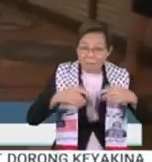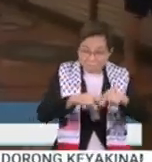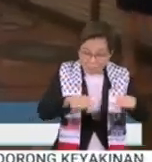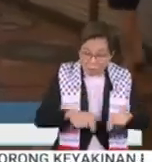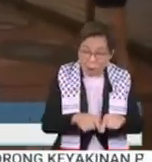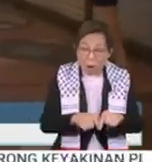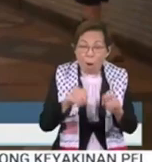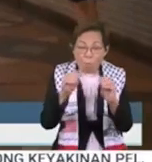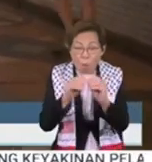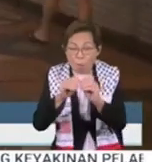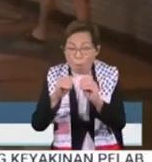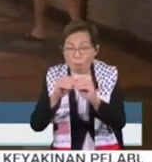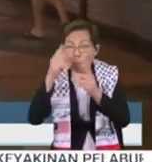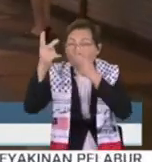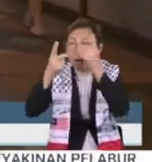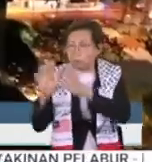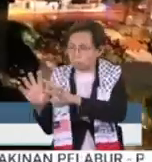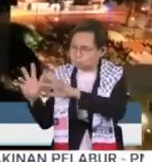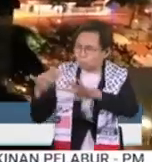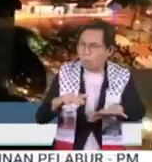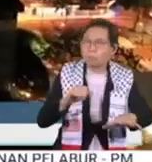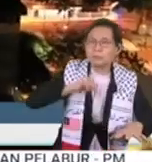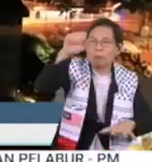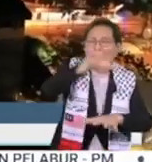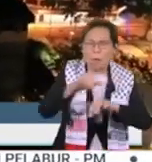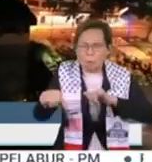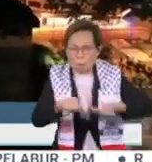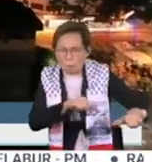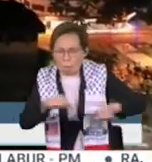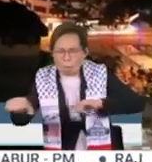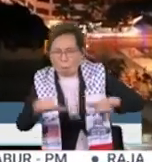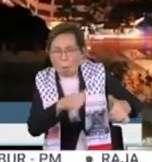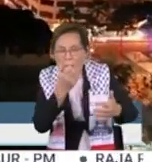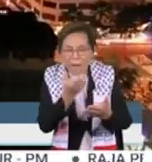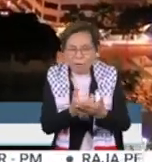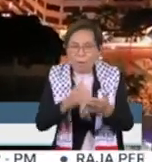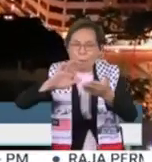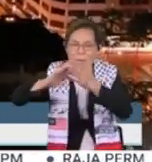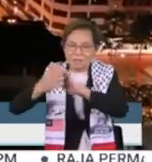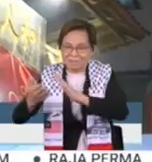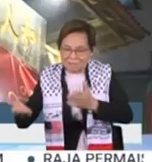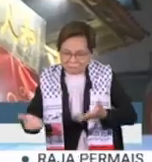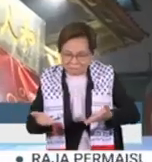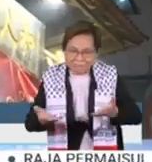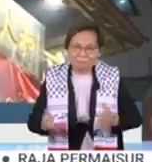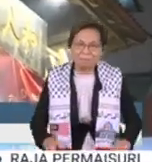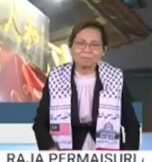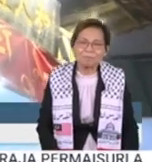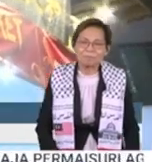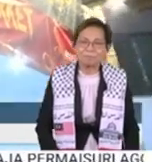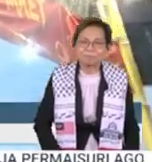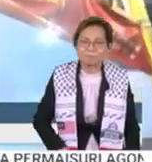meningkatkan kehadiran pelancong ke Sabah sekaligus merancakkan ekonomi masyarakat setempat.